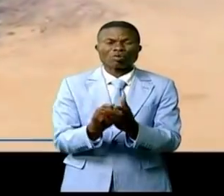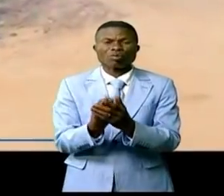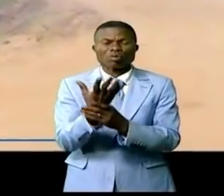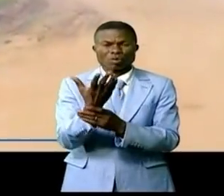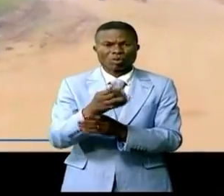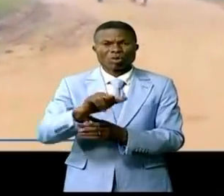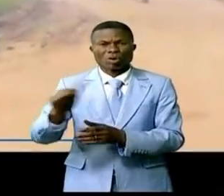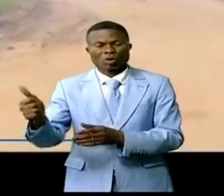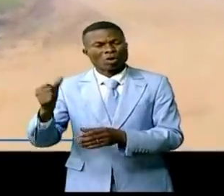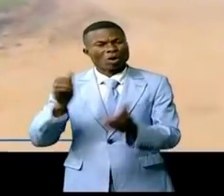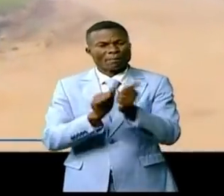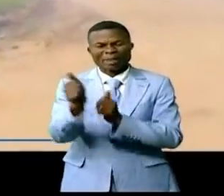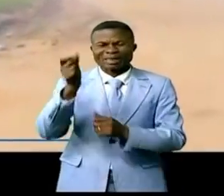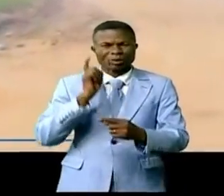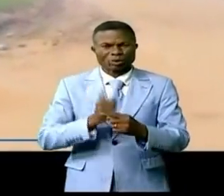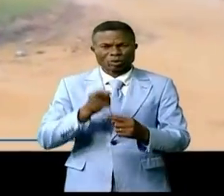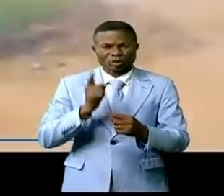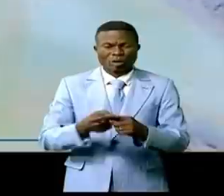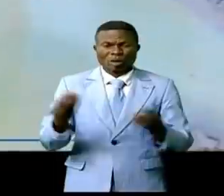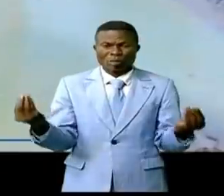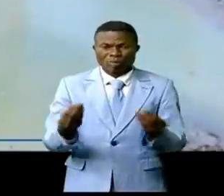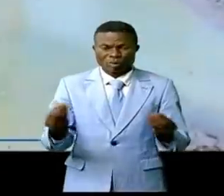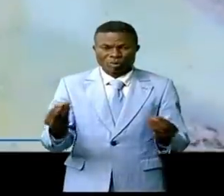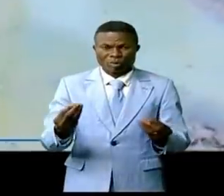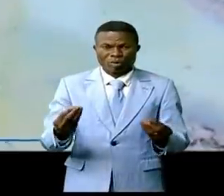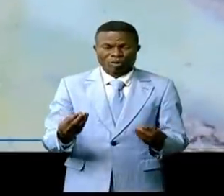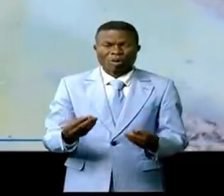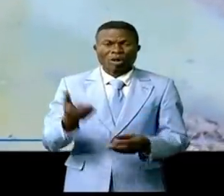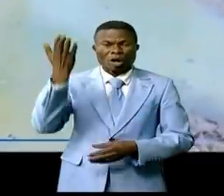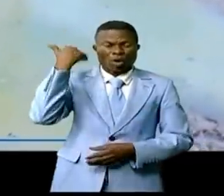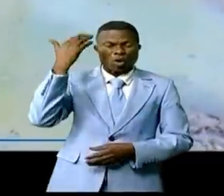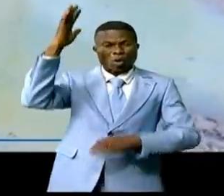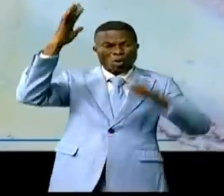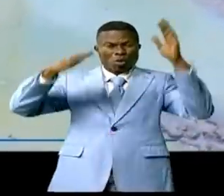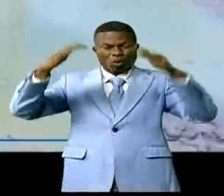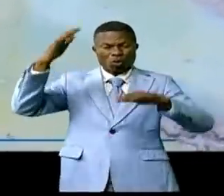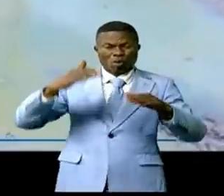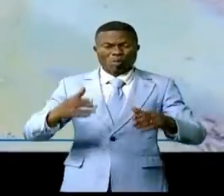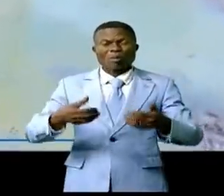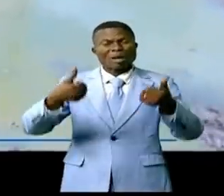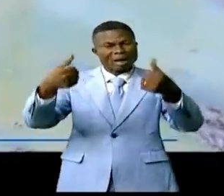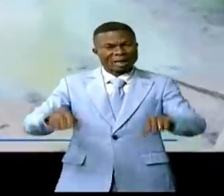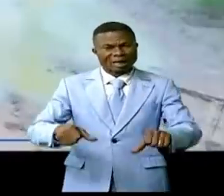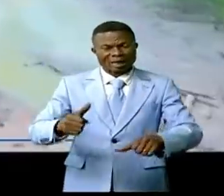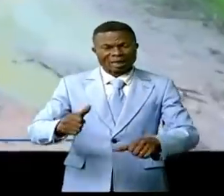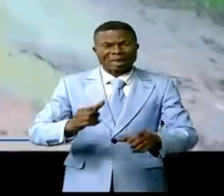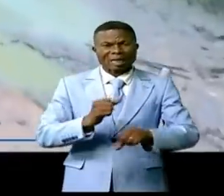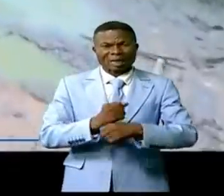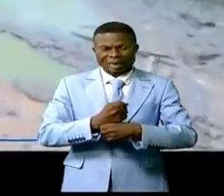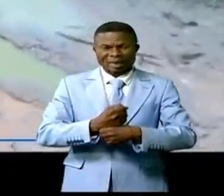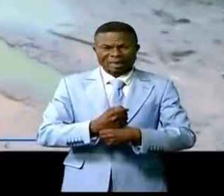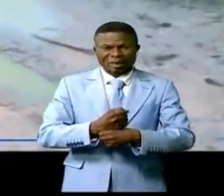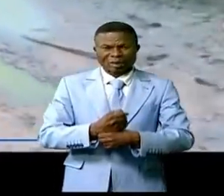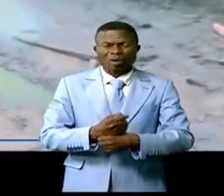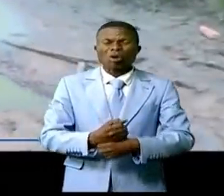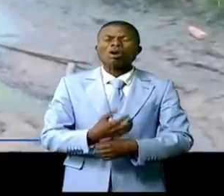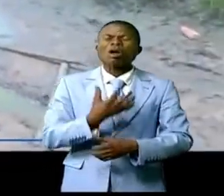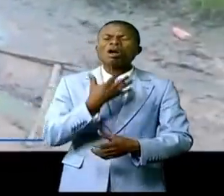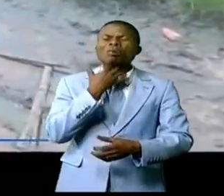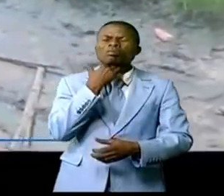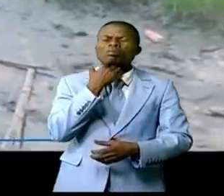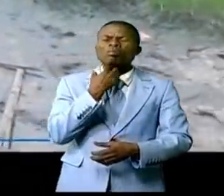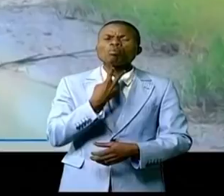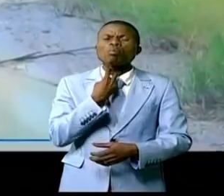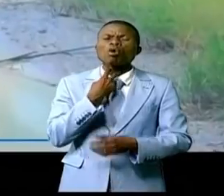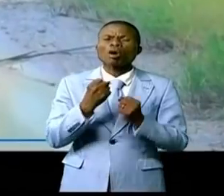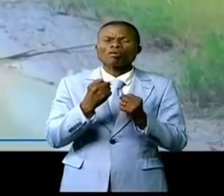d'autres impraticables suite à des eaux de pluie qui y stagnent, créant ainsi des grands bourbiers. La population